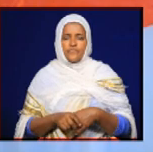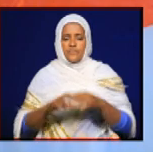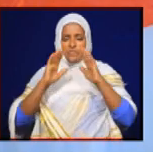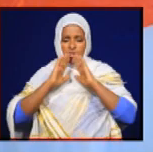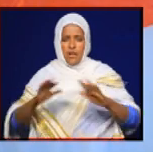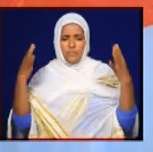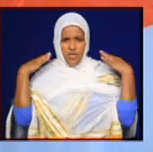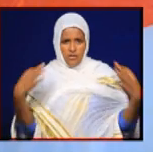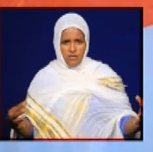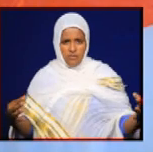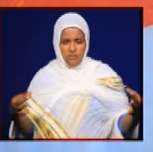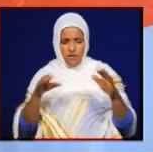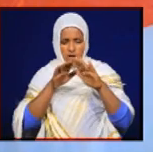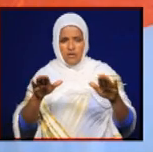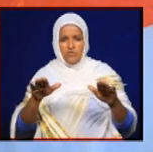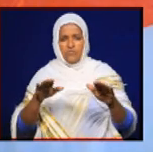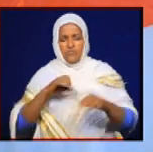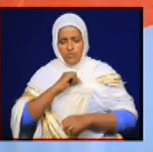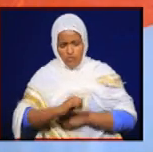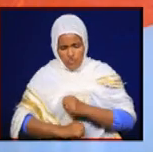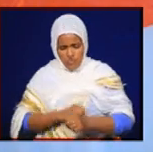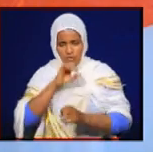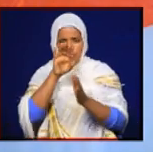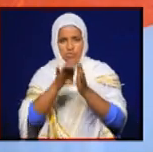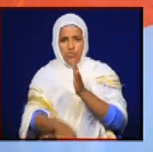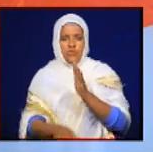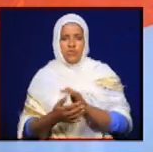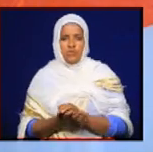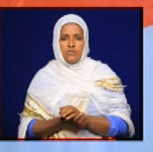ከሰላም ጤንነት ካርጋታው ሀገር ሳቃስተ ስጎድል